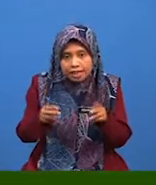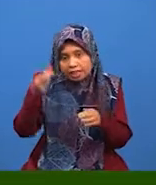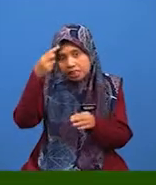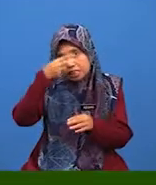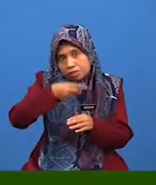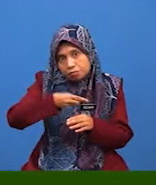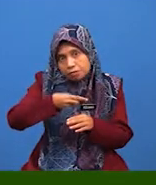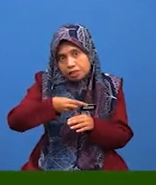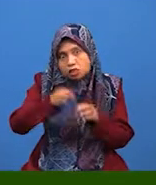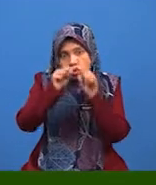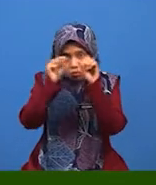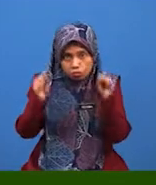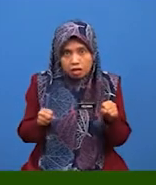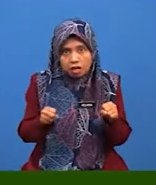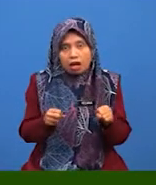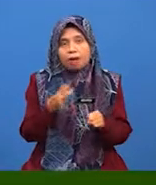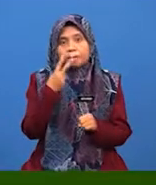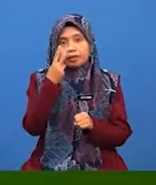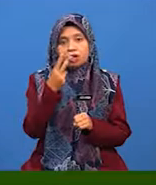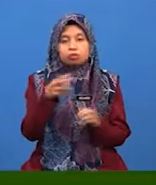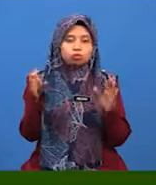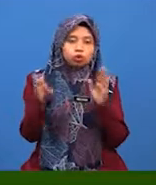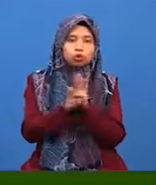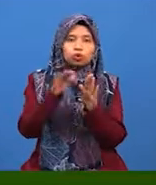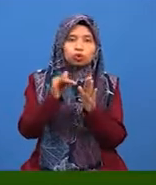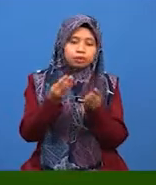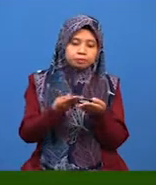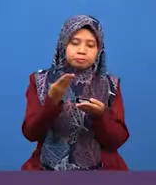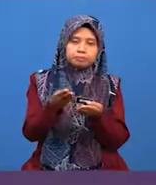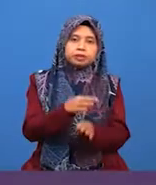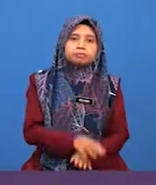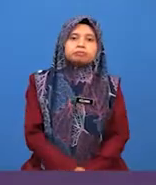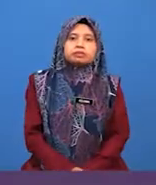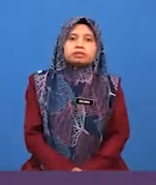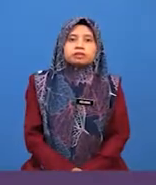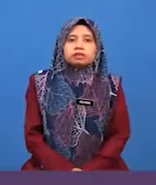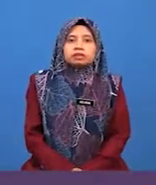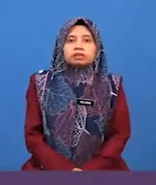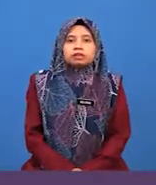subjek. Perhatikan contoh yang dipaparkan.